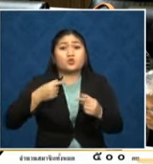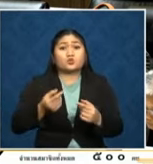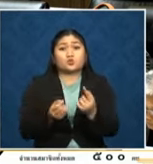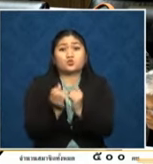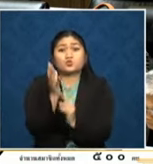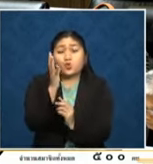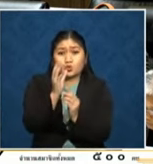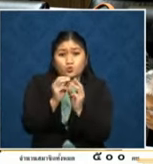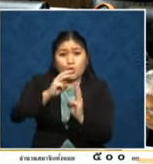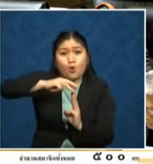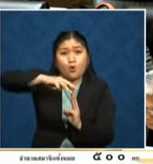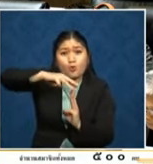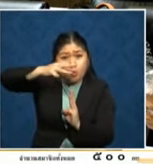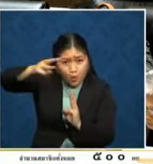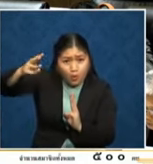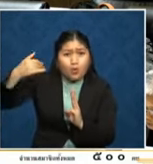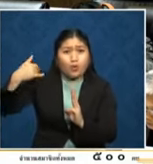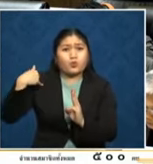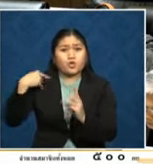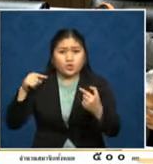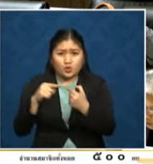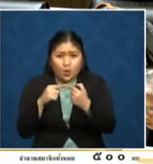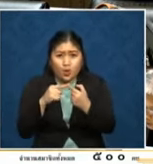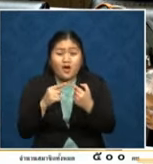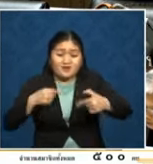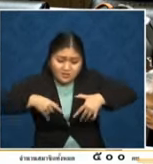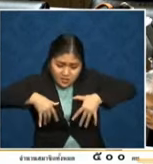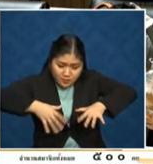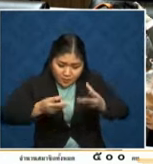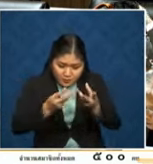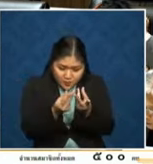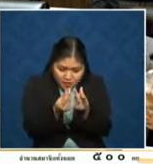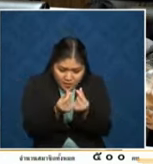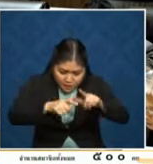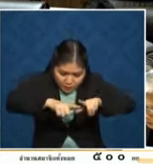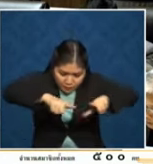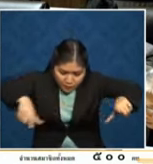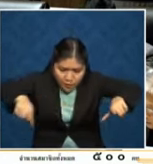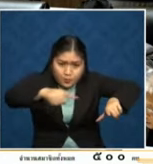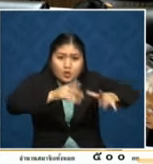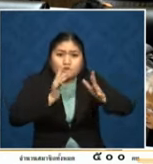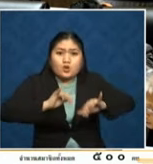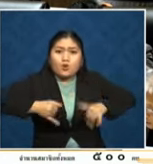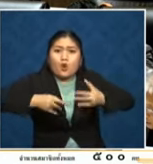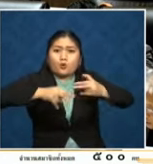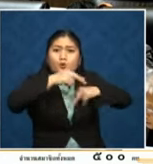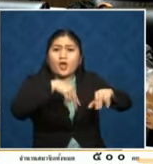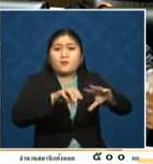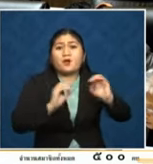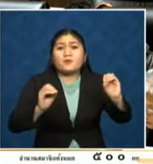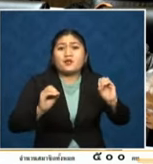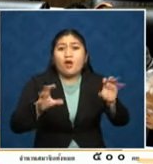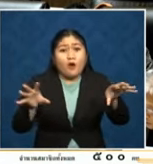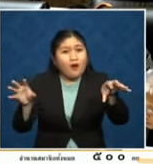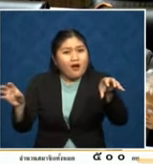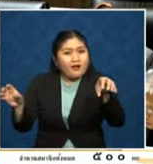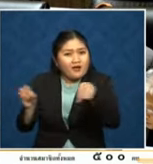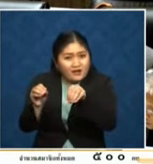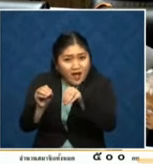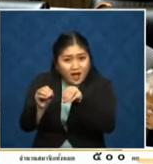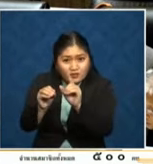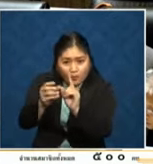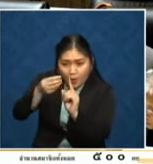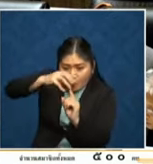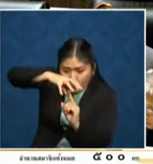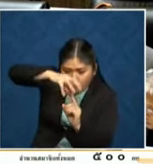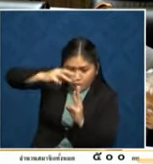มักจะขึ้นในพื้นที่ดินรกร้างที่เจ้าของไม่มาดูแลครับและอีกไม่กี่เดือนดอกธูปฤาษีก็จะถึงเวลากระป๋อแตกแจ